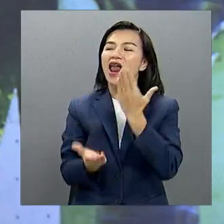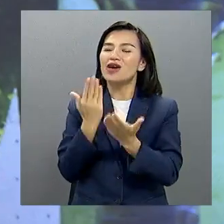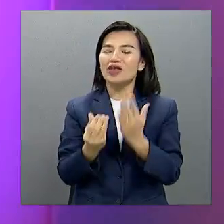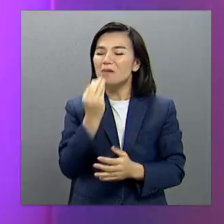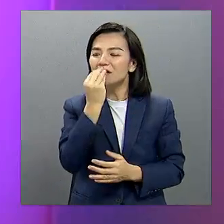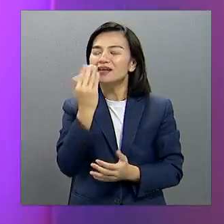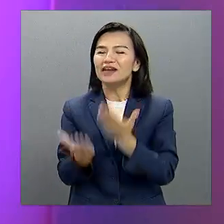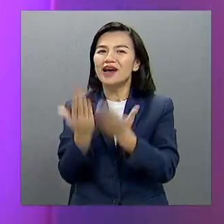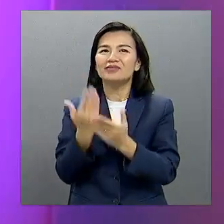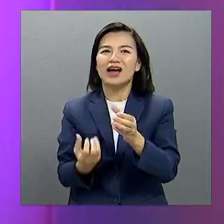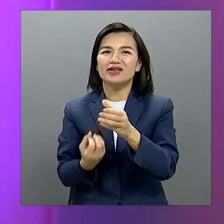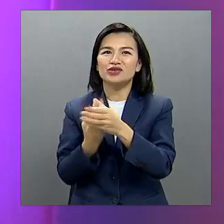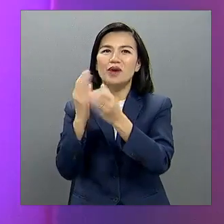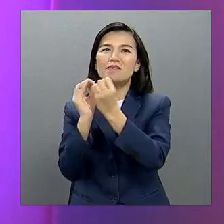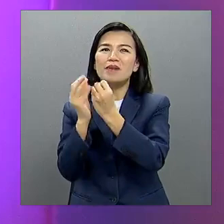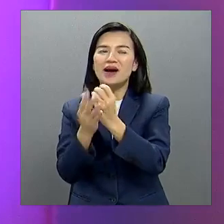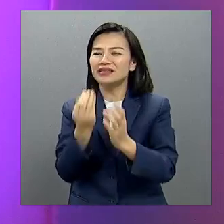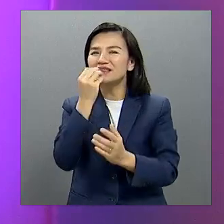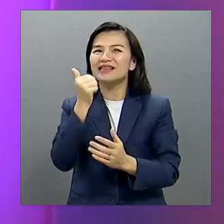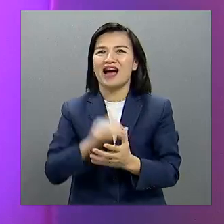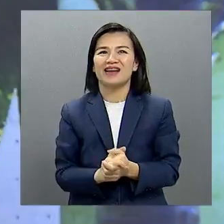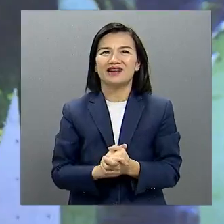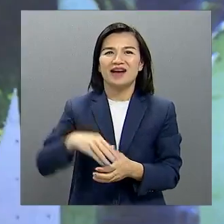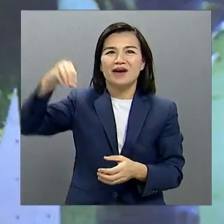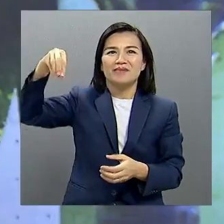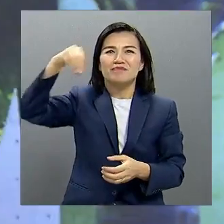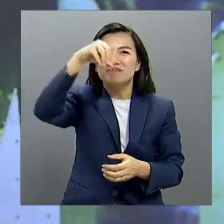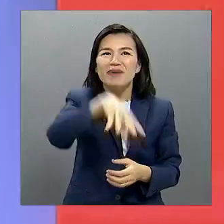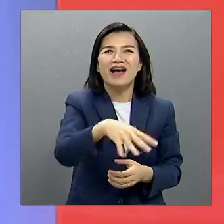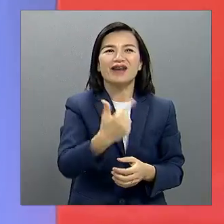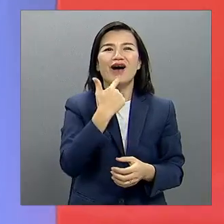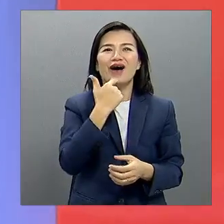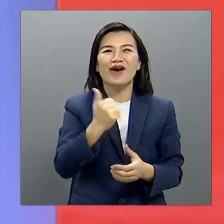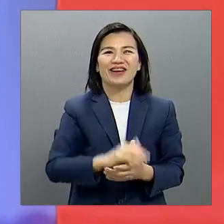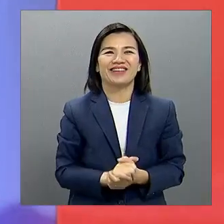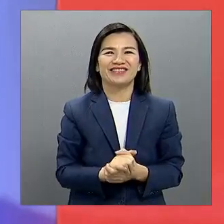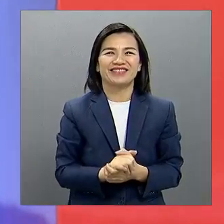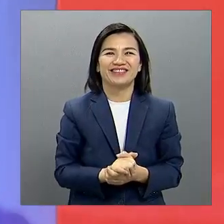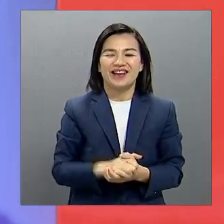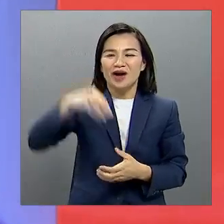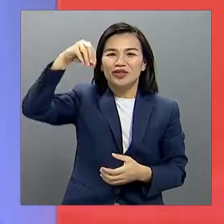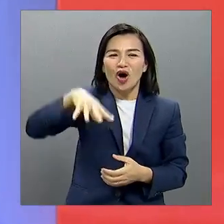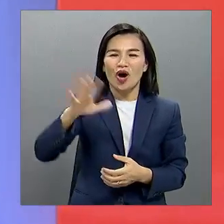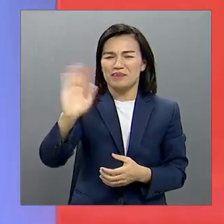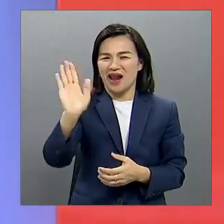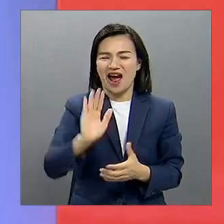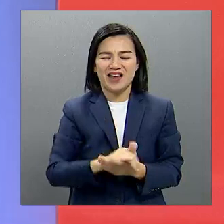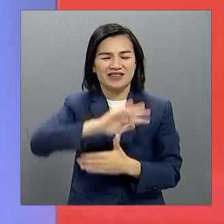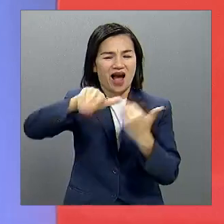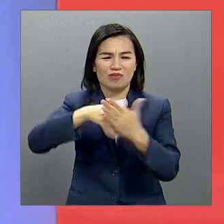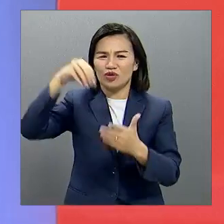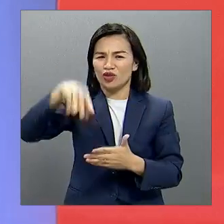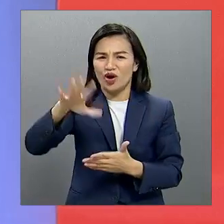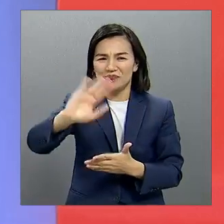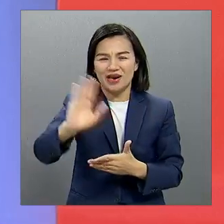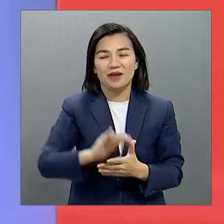เป็นเรื่องที่ดี ผมทุกอย่างอะไรโดนแป้งเอาไปทอดอร่อยหมด คุณจะทอดทุกอย่างไม่ได้นะคุณต๊อกคุณผู้ชมครับพูดถึงเรื่องของ